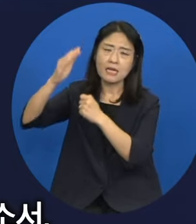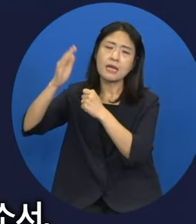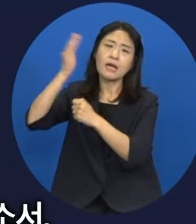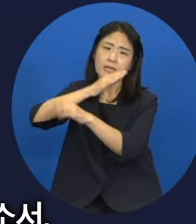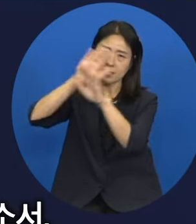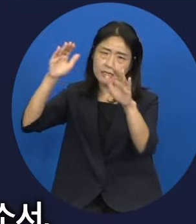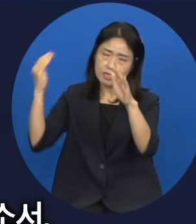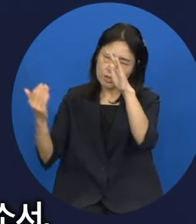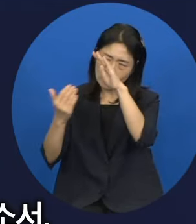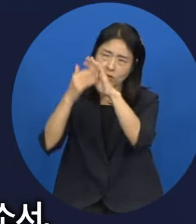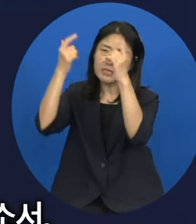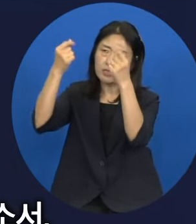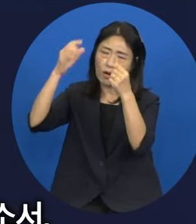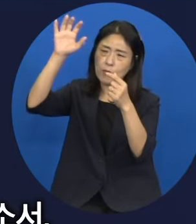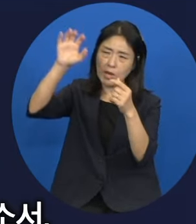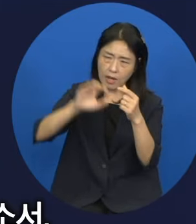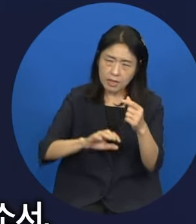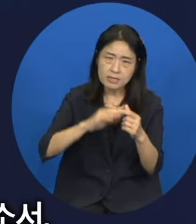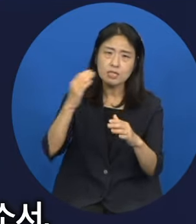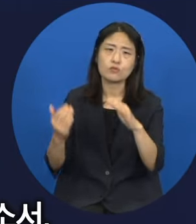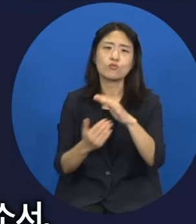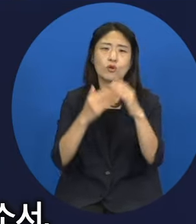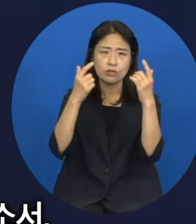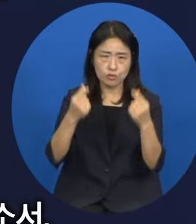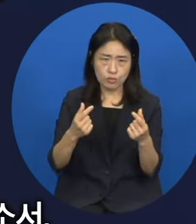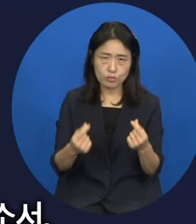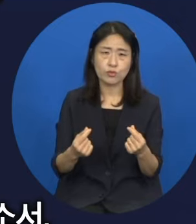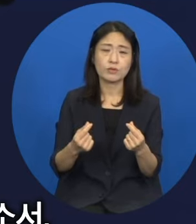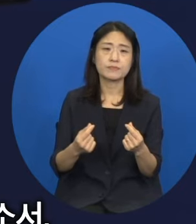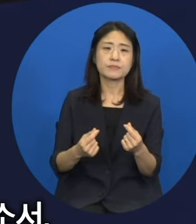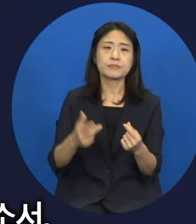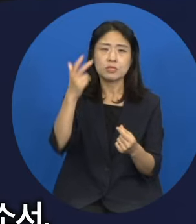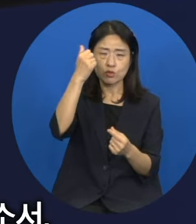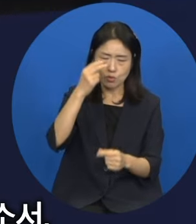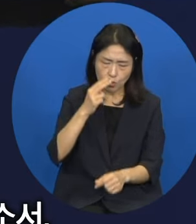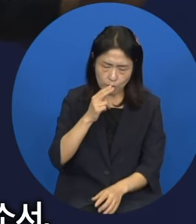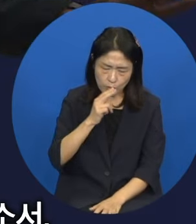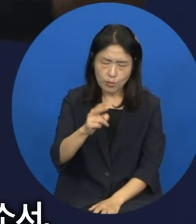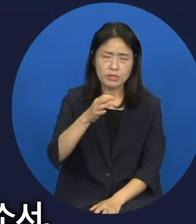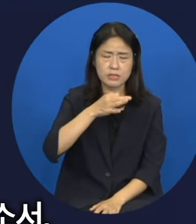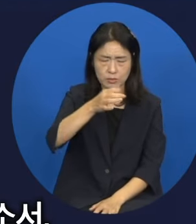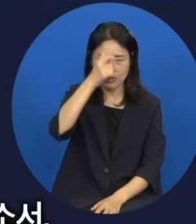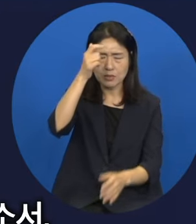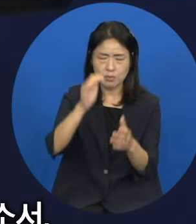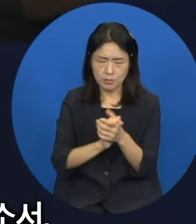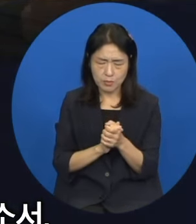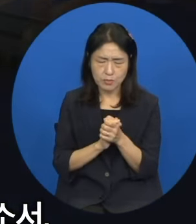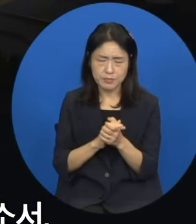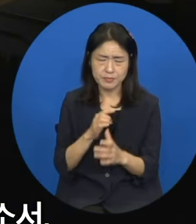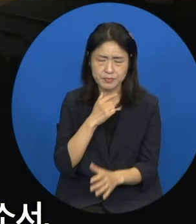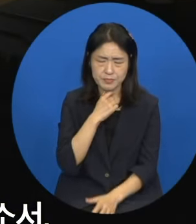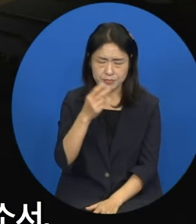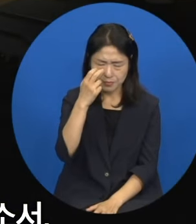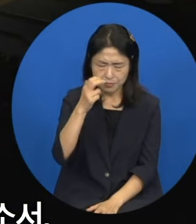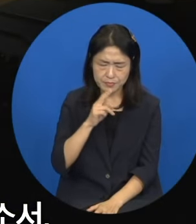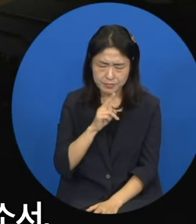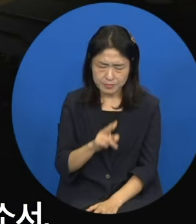가운데도 이루어지게 하여 주시옵소서. 우리 주여 한번 외치고 간절히 기도하겠습니다. 주여,